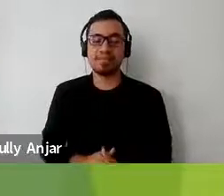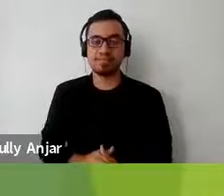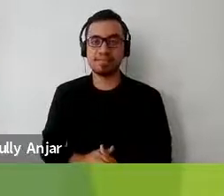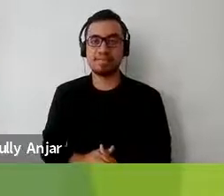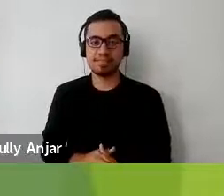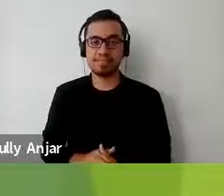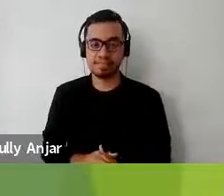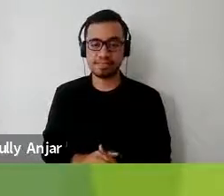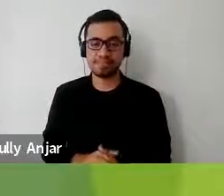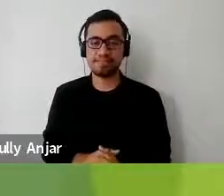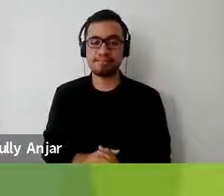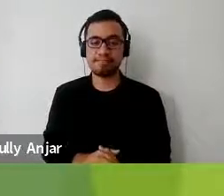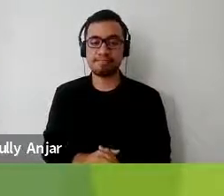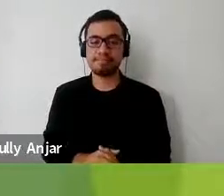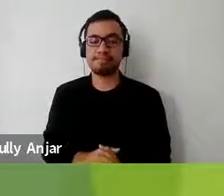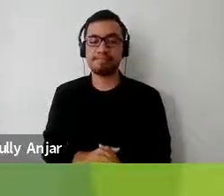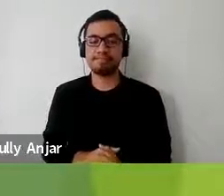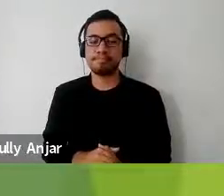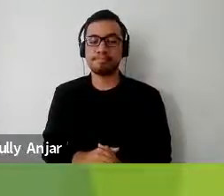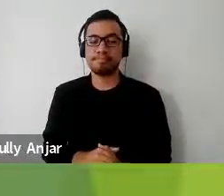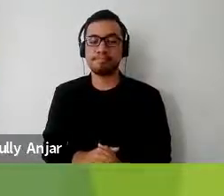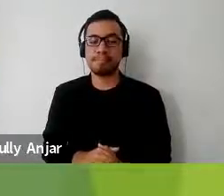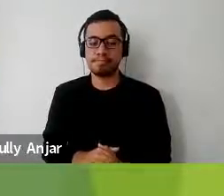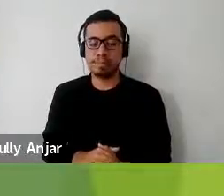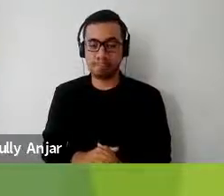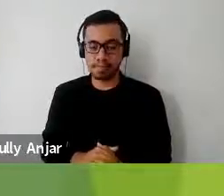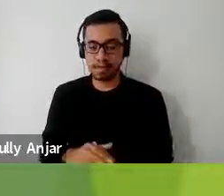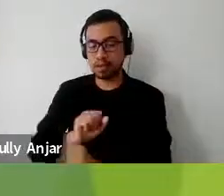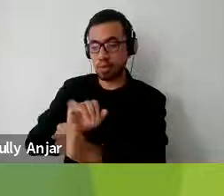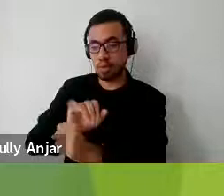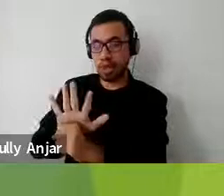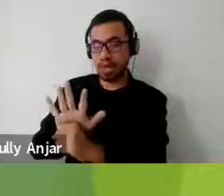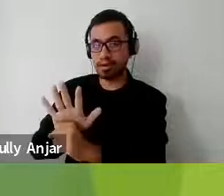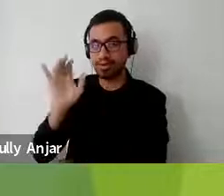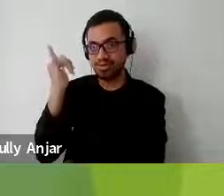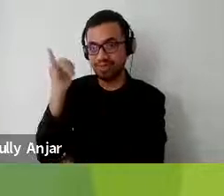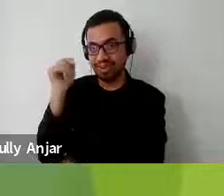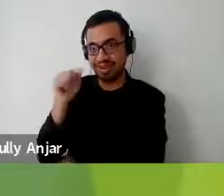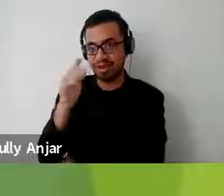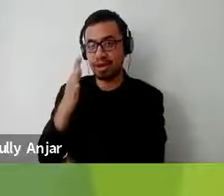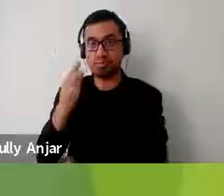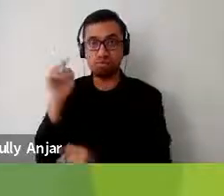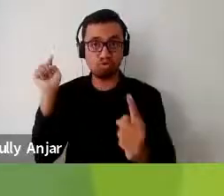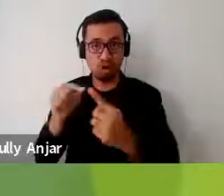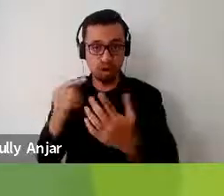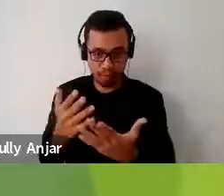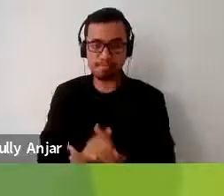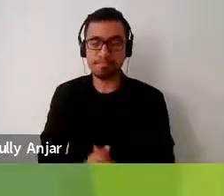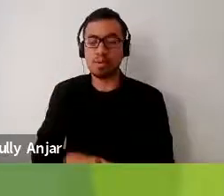penyebaran COVID-19, jatuhnya korban dan dampak sosial ekonomi bagi warga terminimalisir.